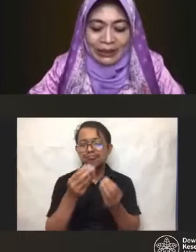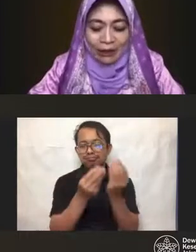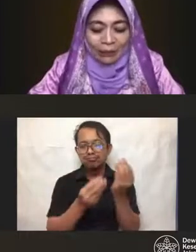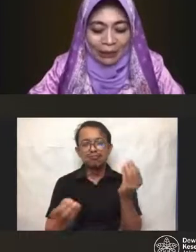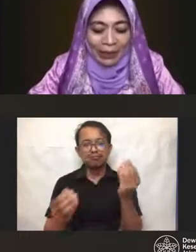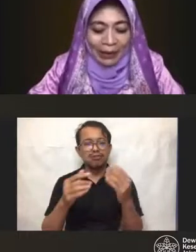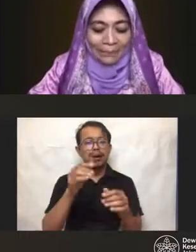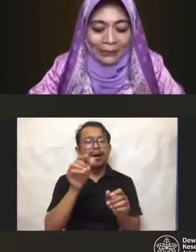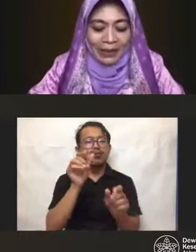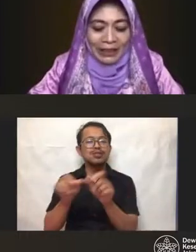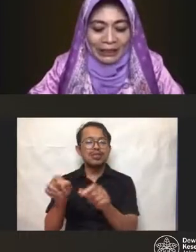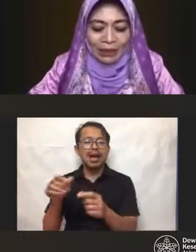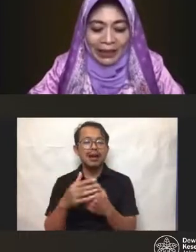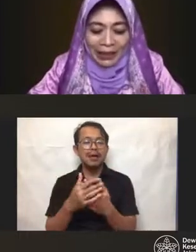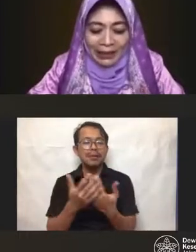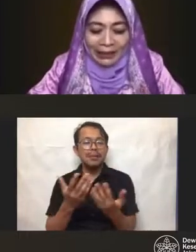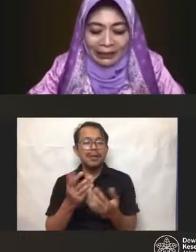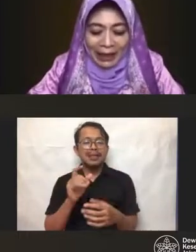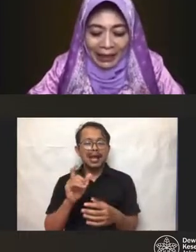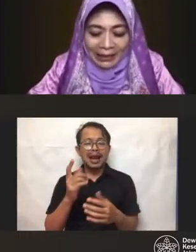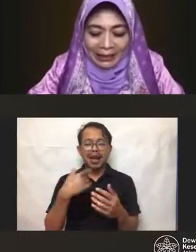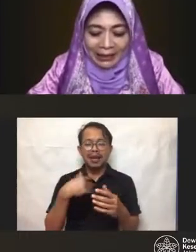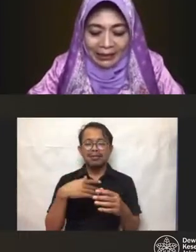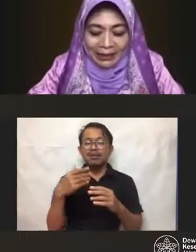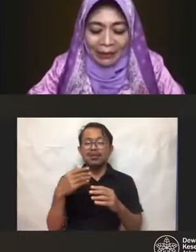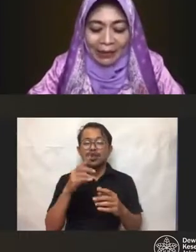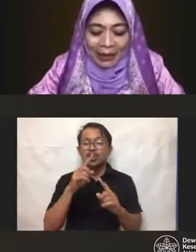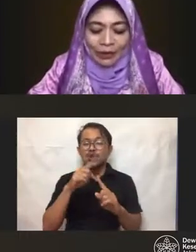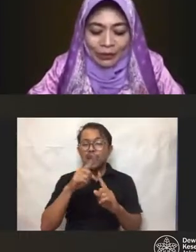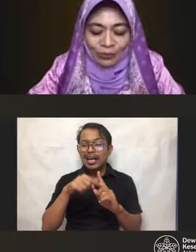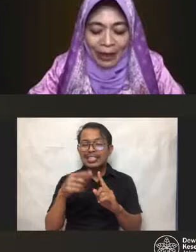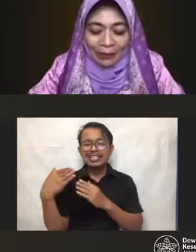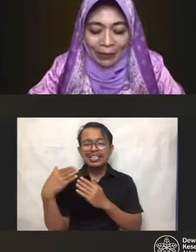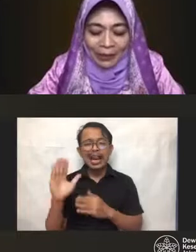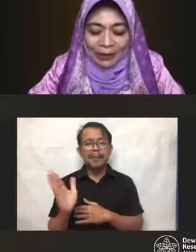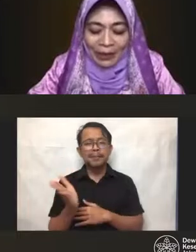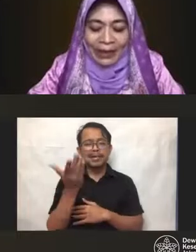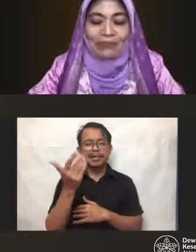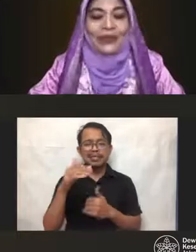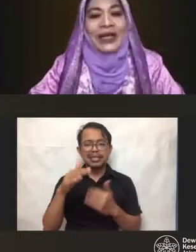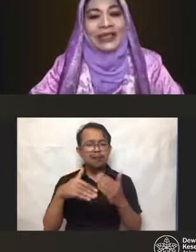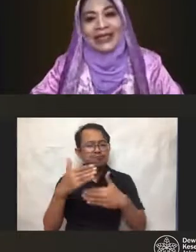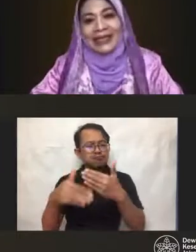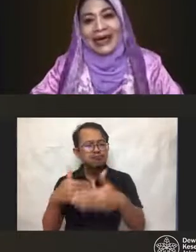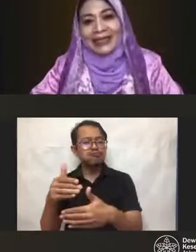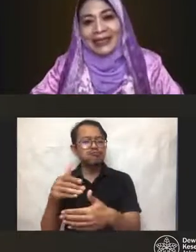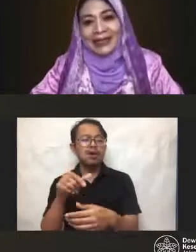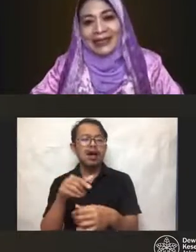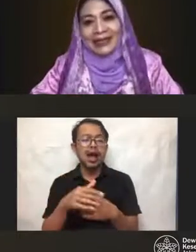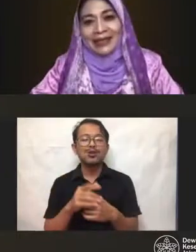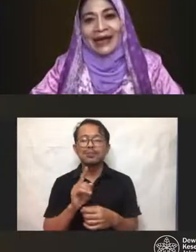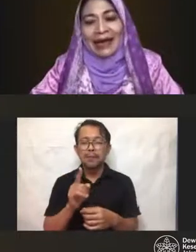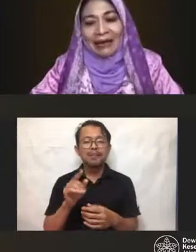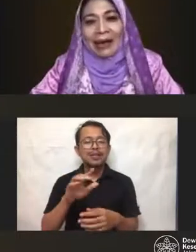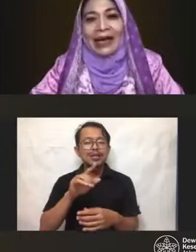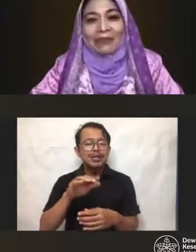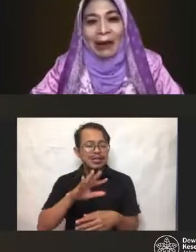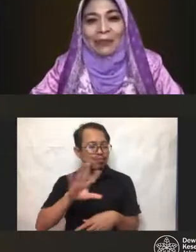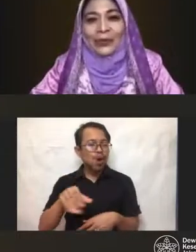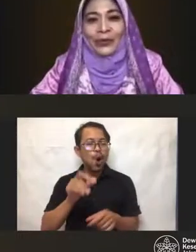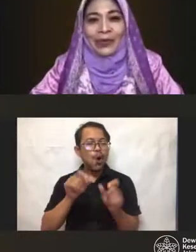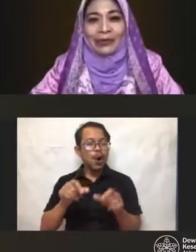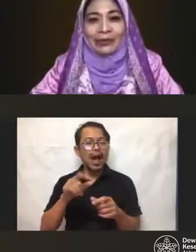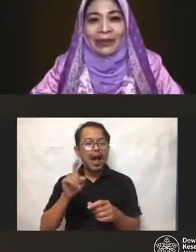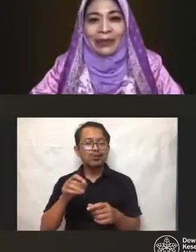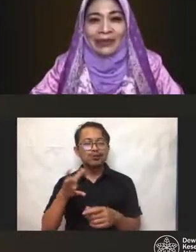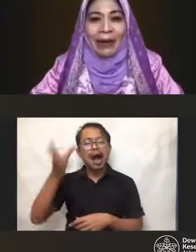tersebut secara optimal. Semua kita dibekali, ya, karena itu semua kita perlu dibekali penguatan literasi agama agar